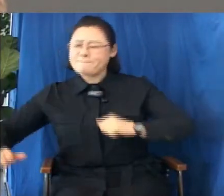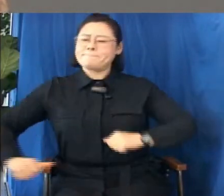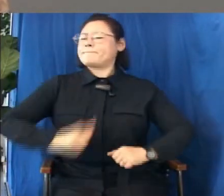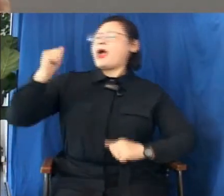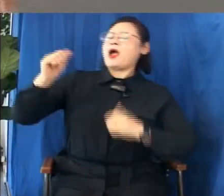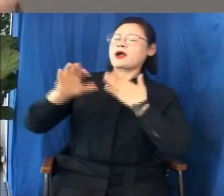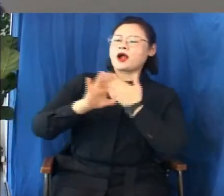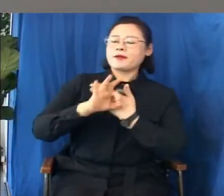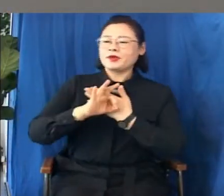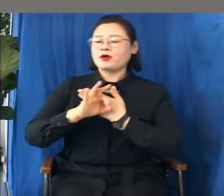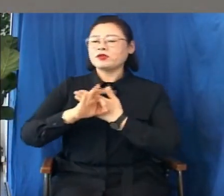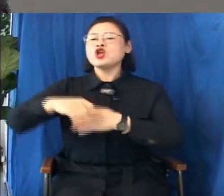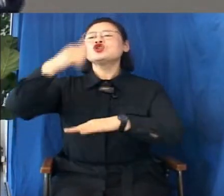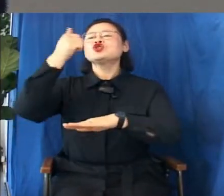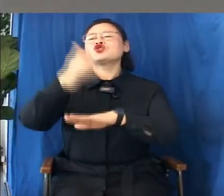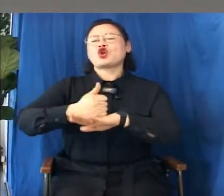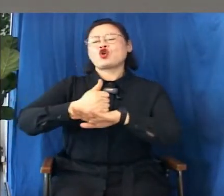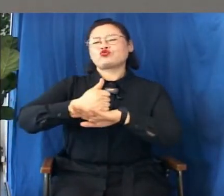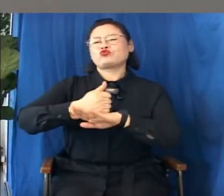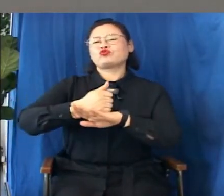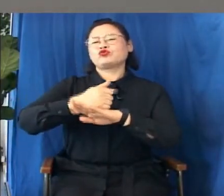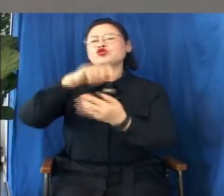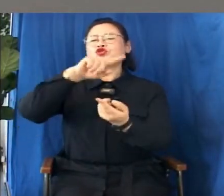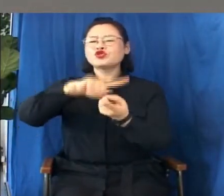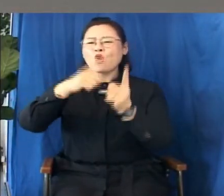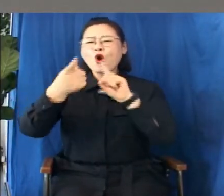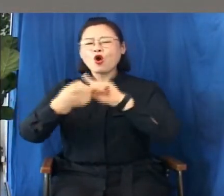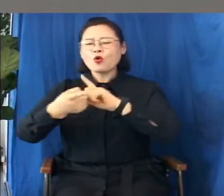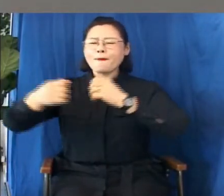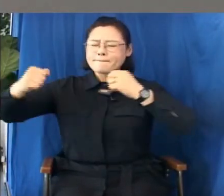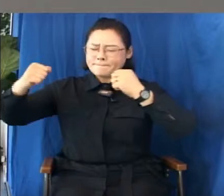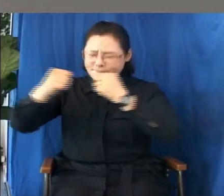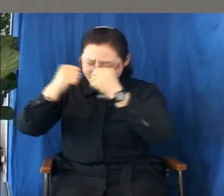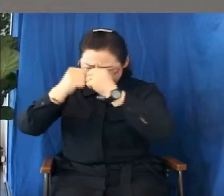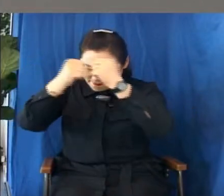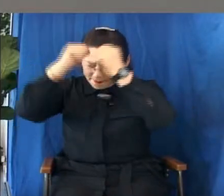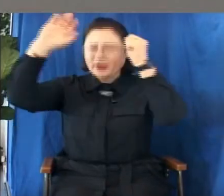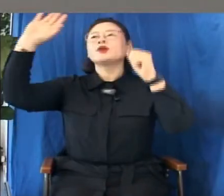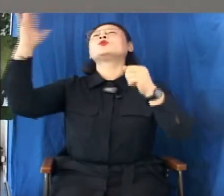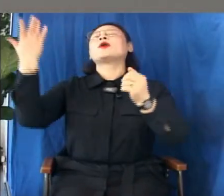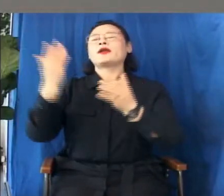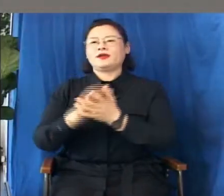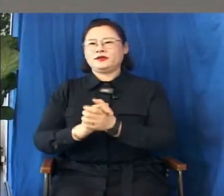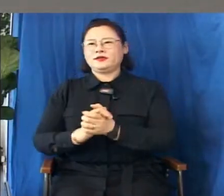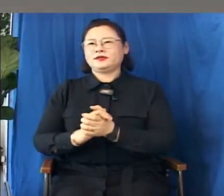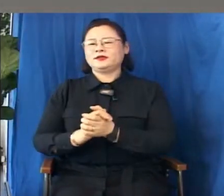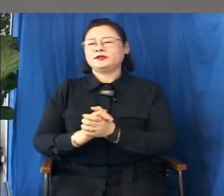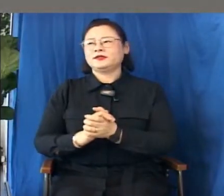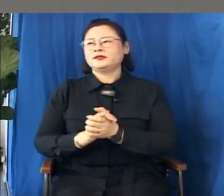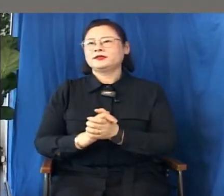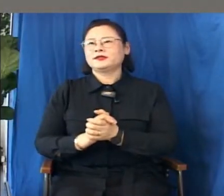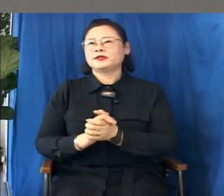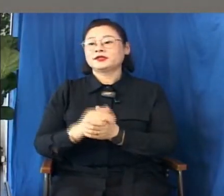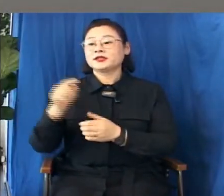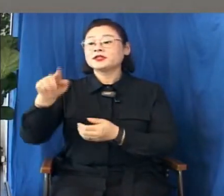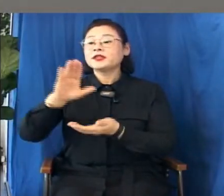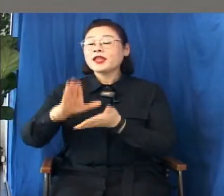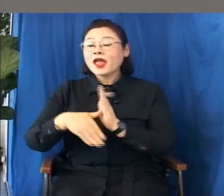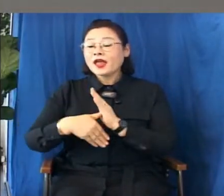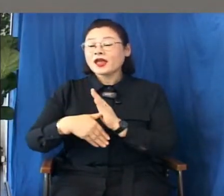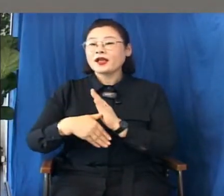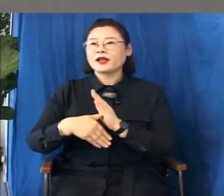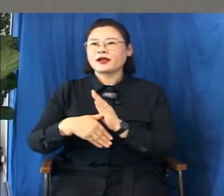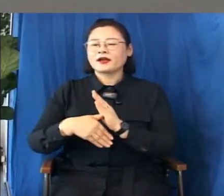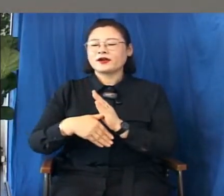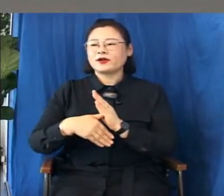그래요? 주고받으면서 계속 감정이 고조되기 때문에 그렇습니다. 그럴 때 어때요?